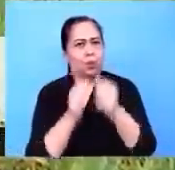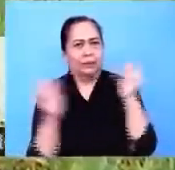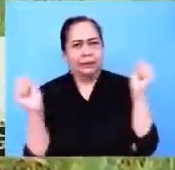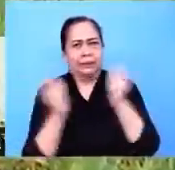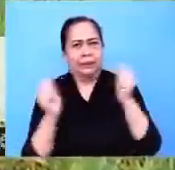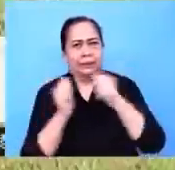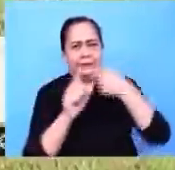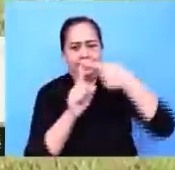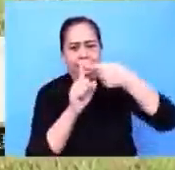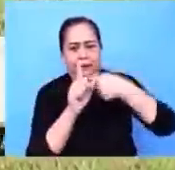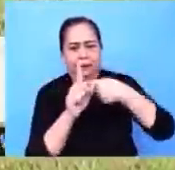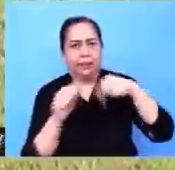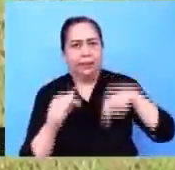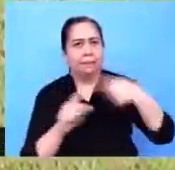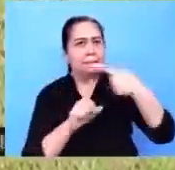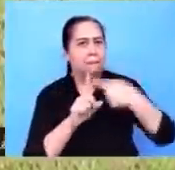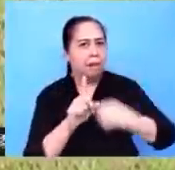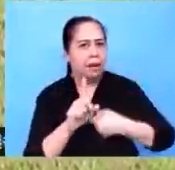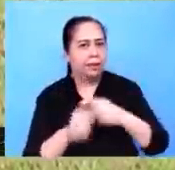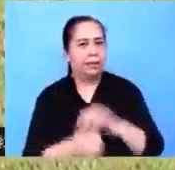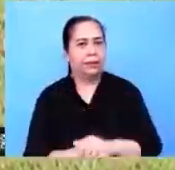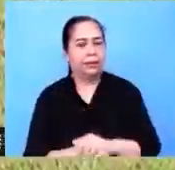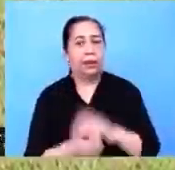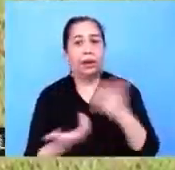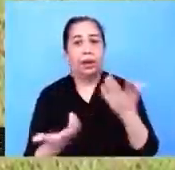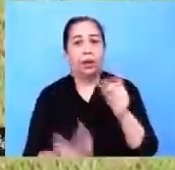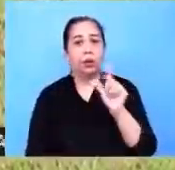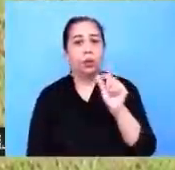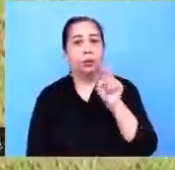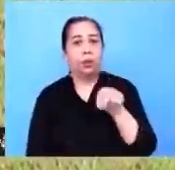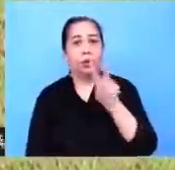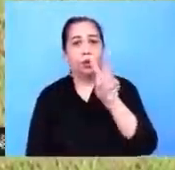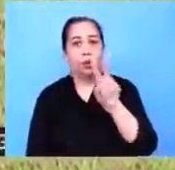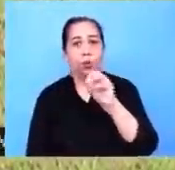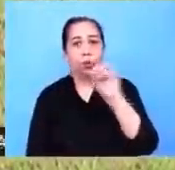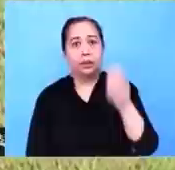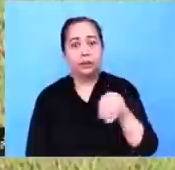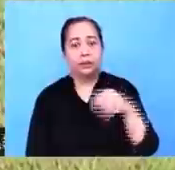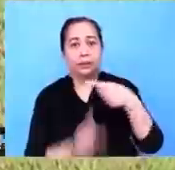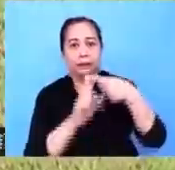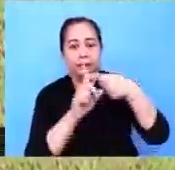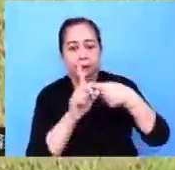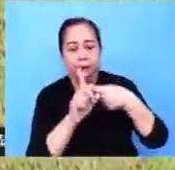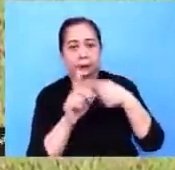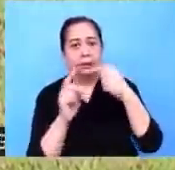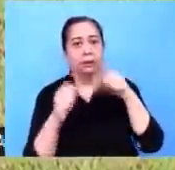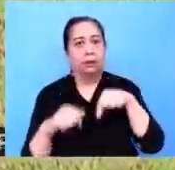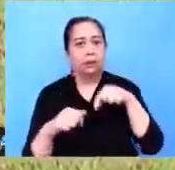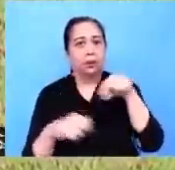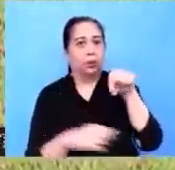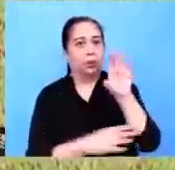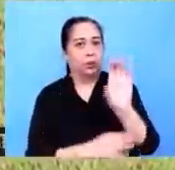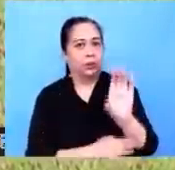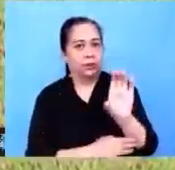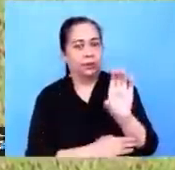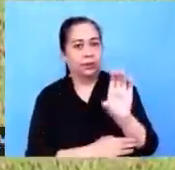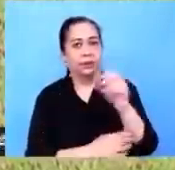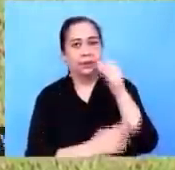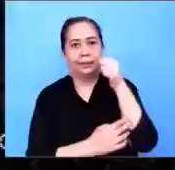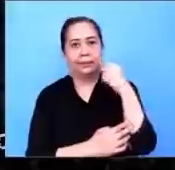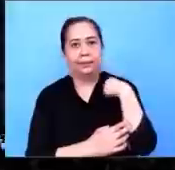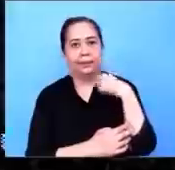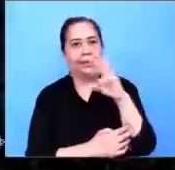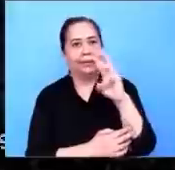ngayong buwan. Pumatak sa 20.2 degrees Celsius ang temperatura sa Quezon City kahapon ng 6:10